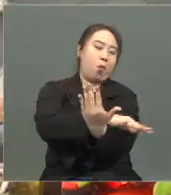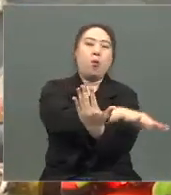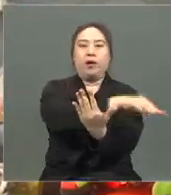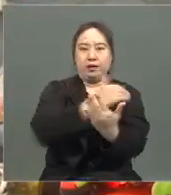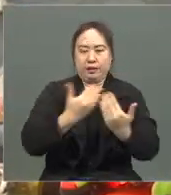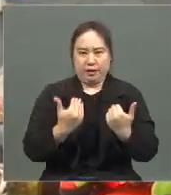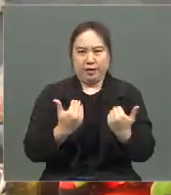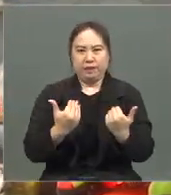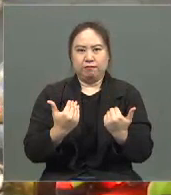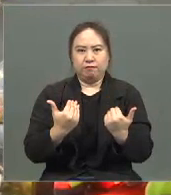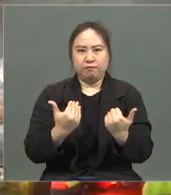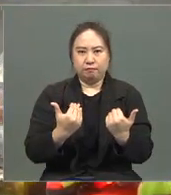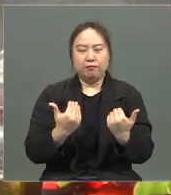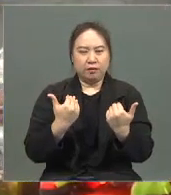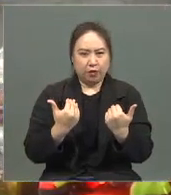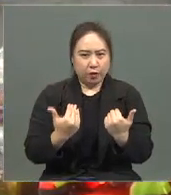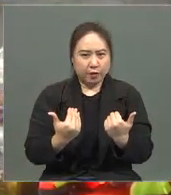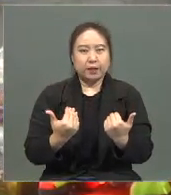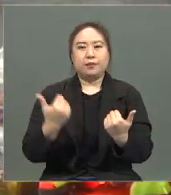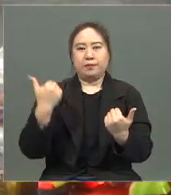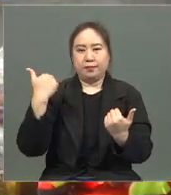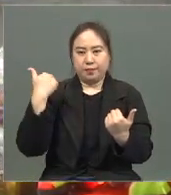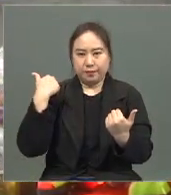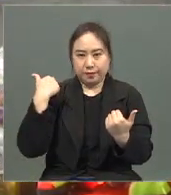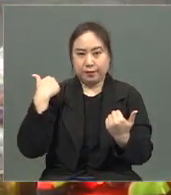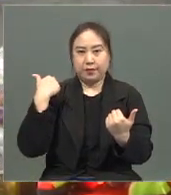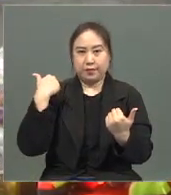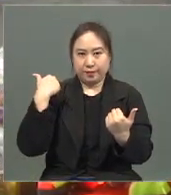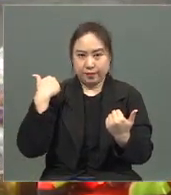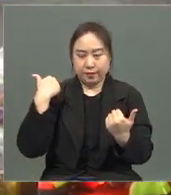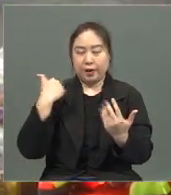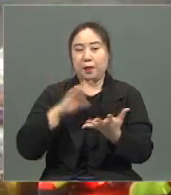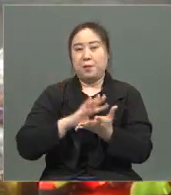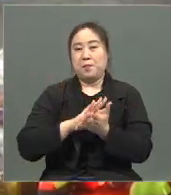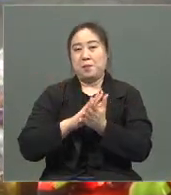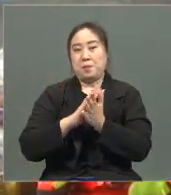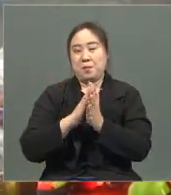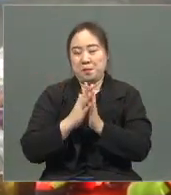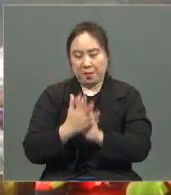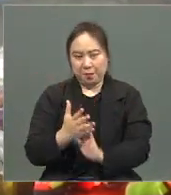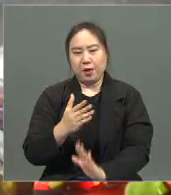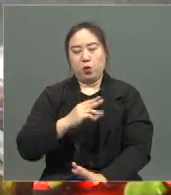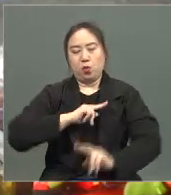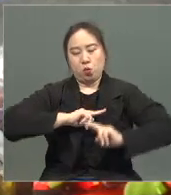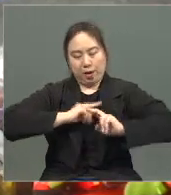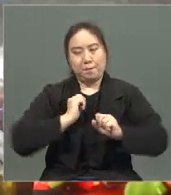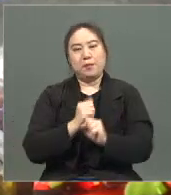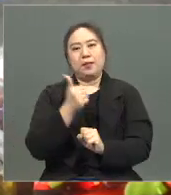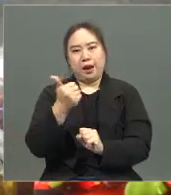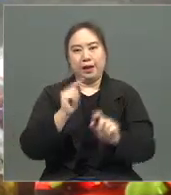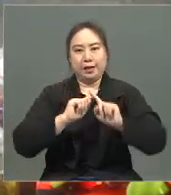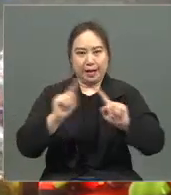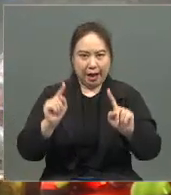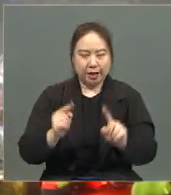บอกนะคะแม้ว่าตอนนี้จะยังคงมีการปรับสภาพในการสามารถที่จะอยู่ร่วมกันได้แล้วแต่ในเรื่องของการความช่วยเ